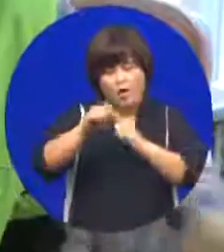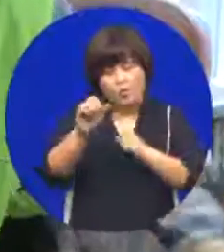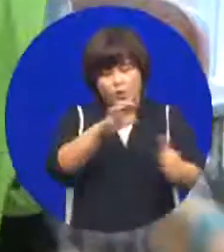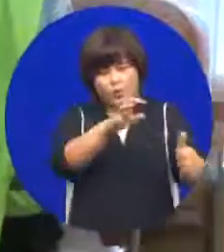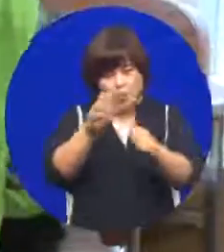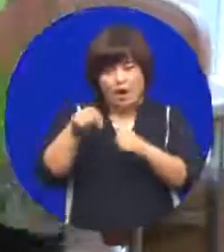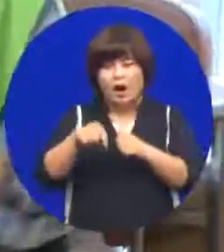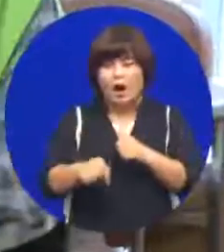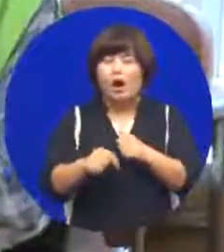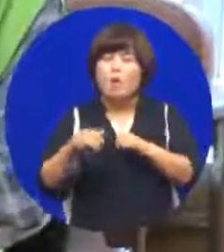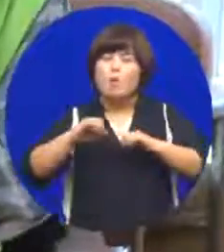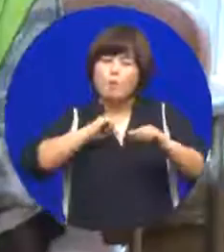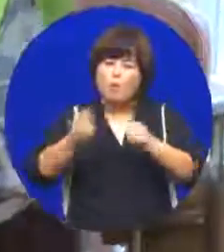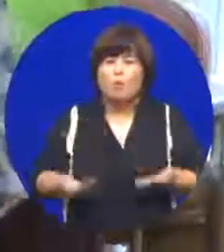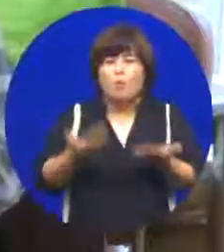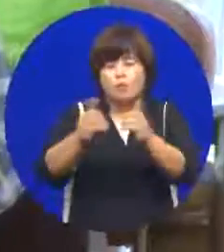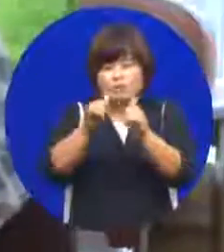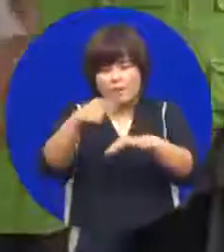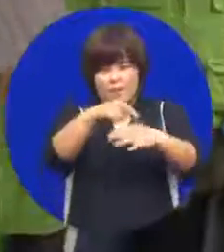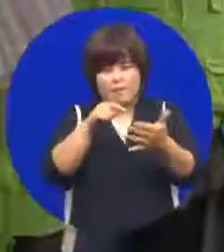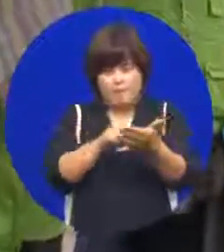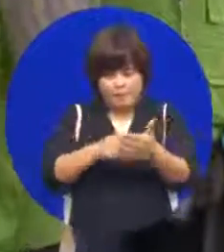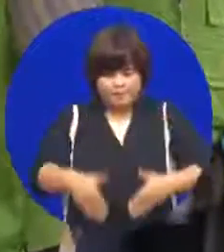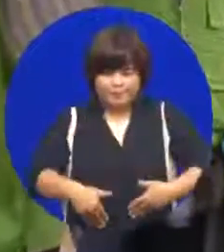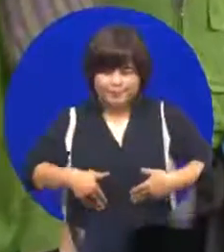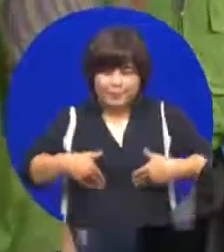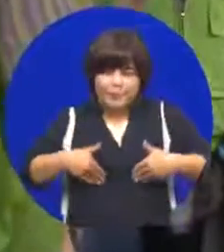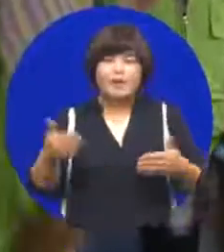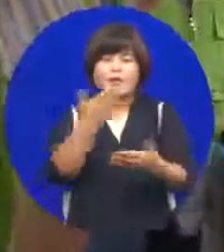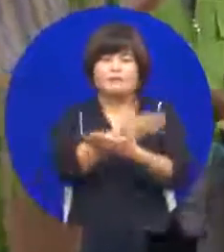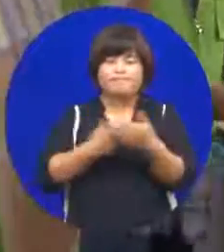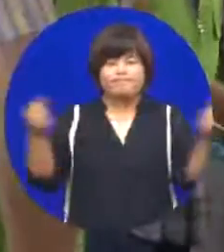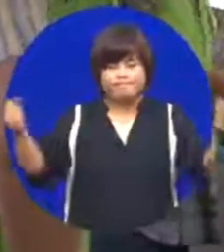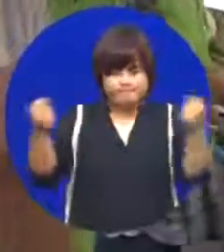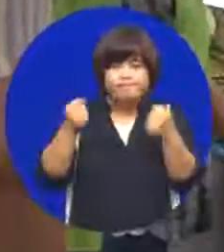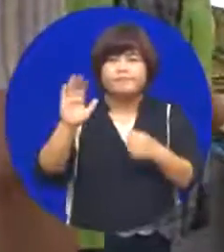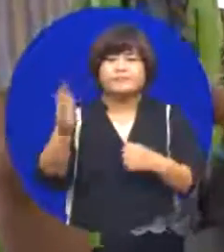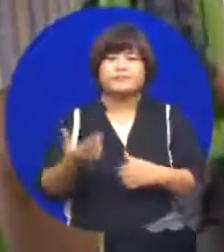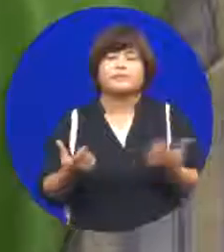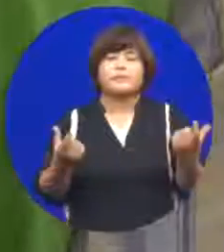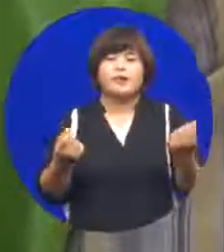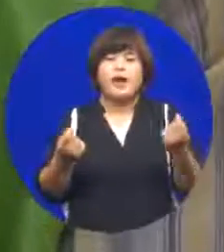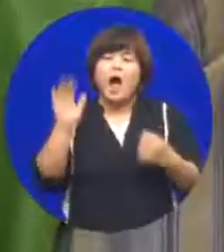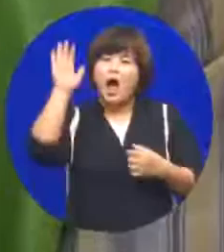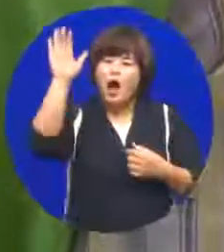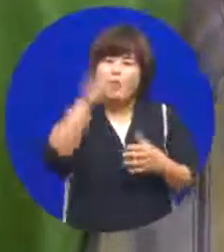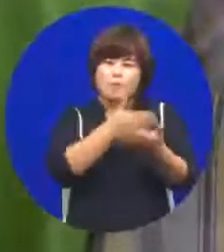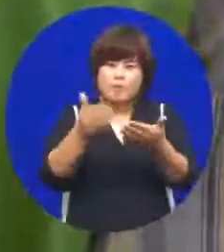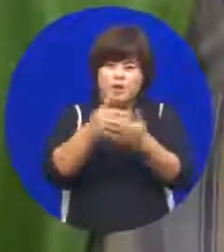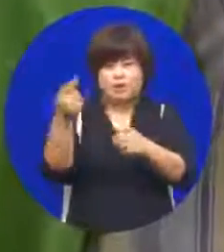미술활동으로 어르신들의 마음은 물론이고 봉사단분들의 마음에도 따뜻한 에너지가 가득 채워진 것 같은데요.